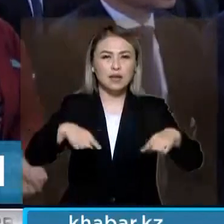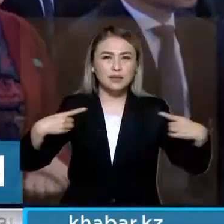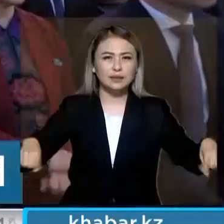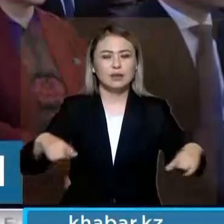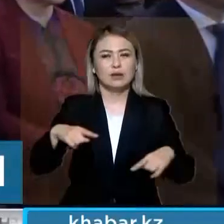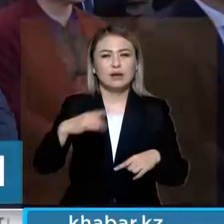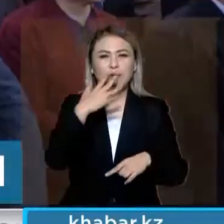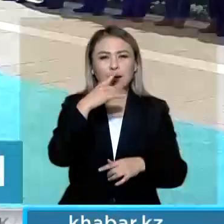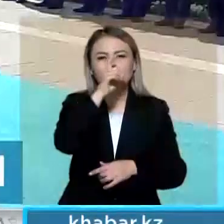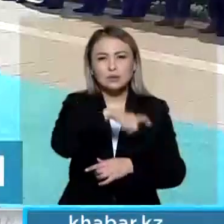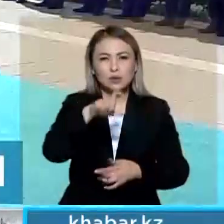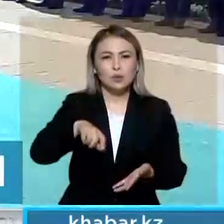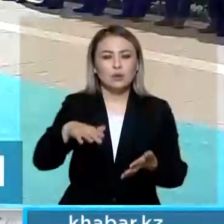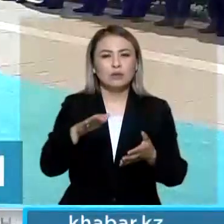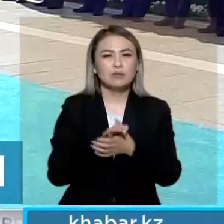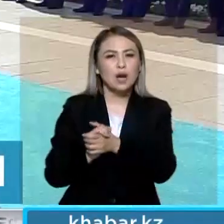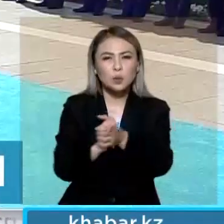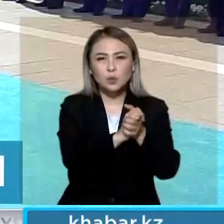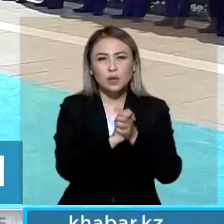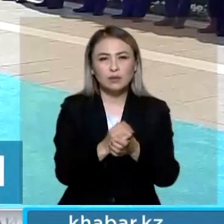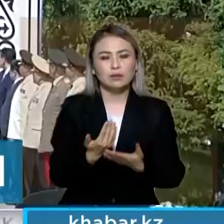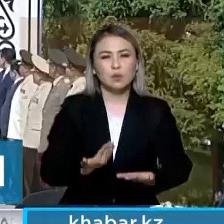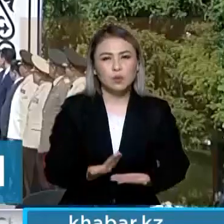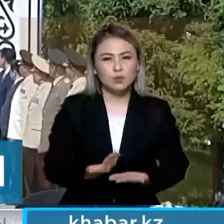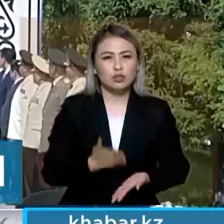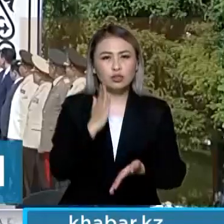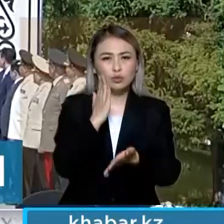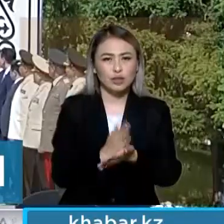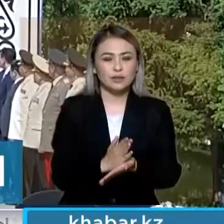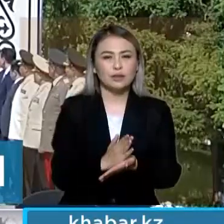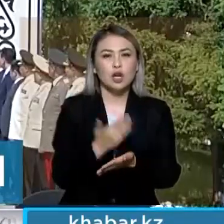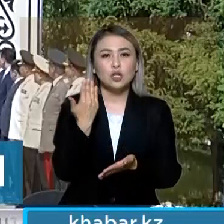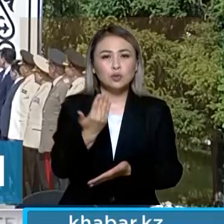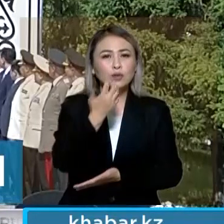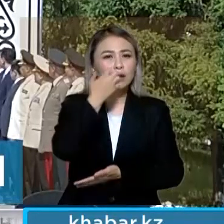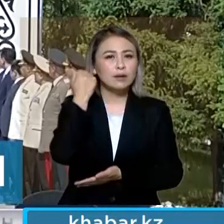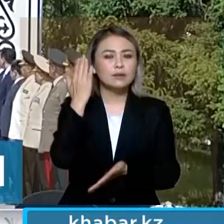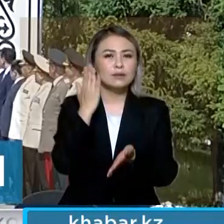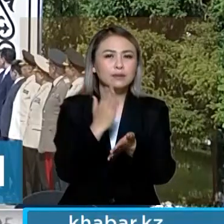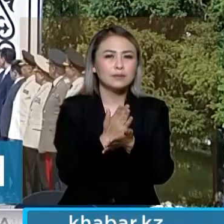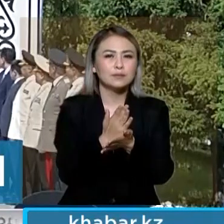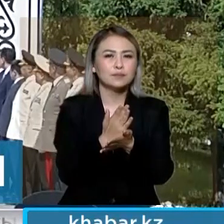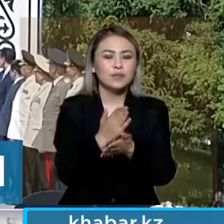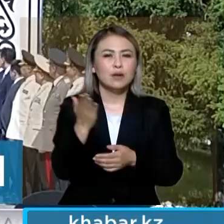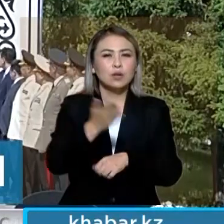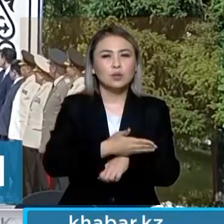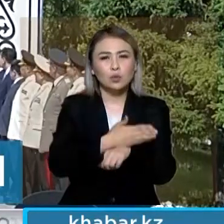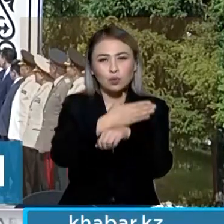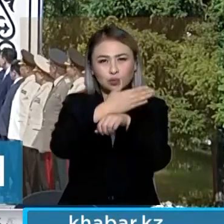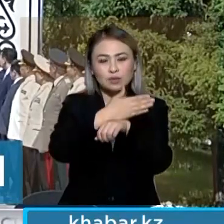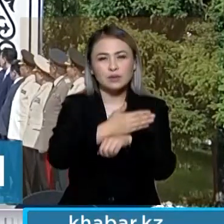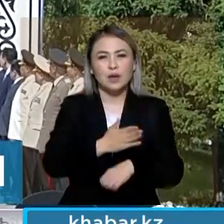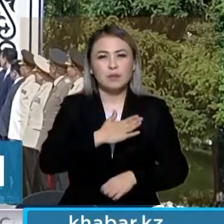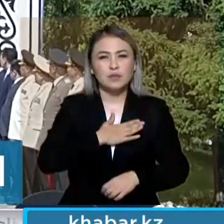этнос өкілдері тату тәтті өмір сүріп жатыр. Соның арқасында туымыз